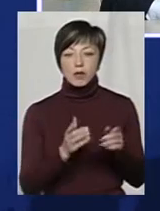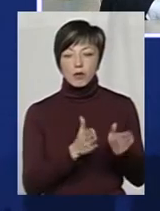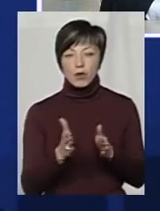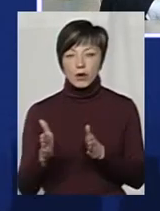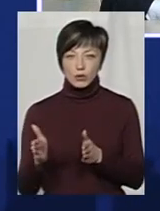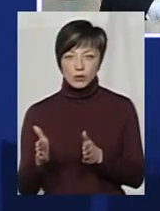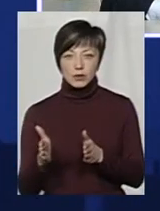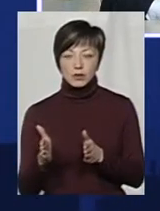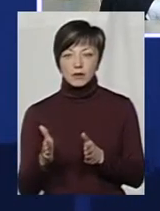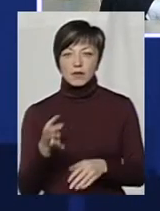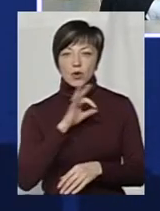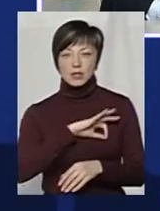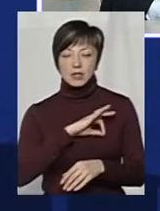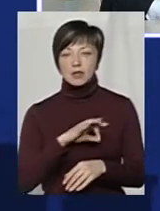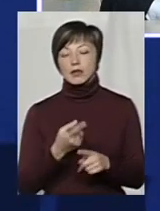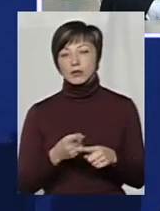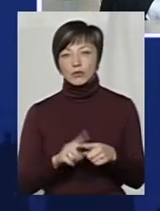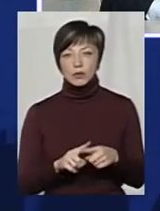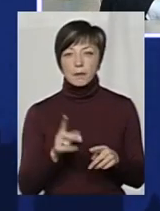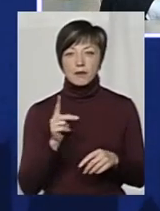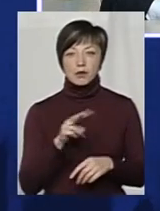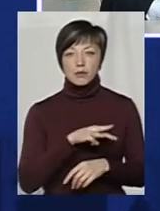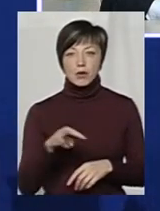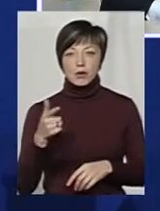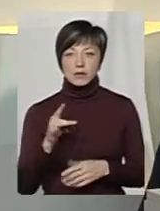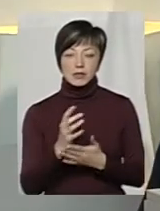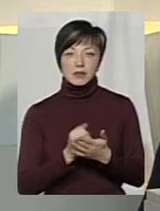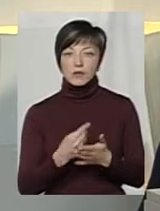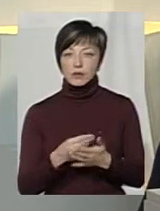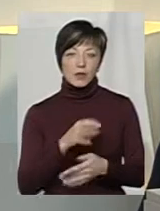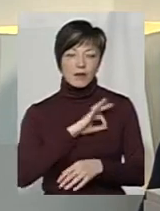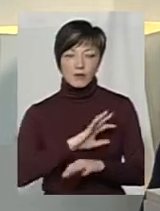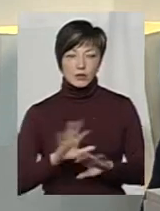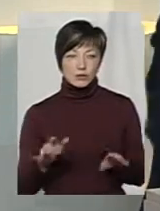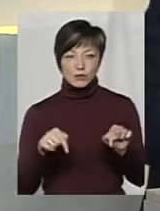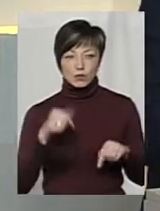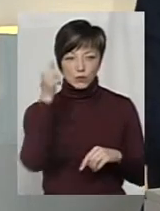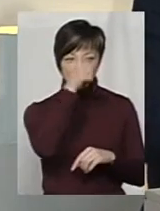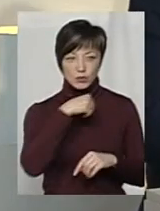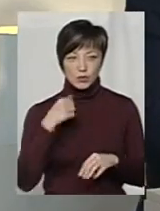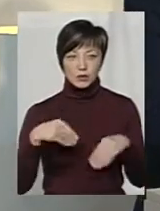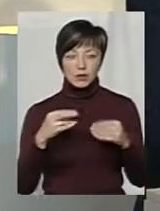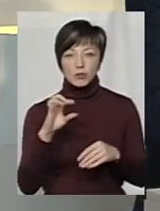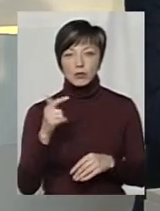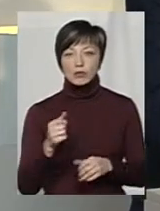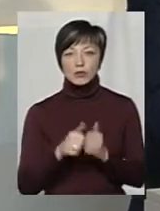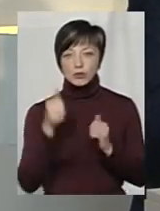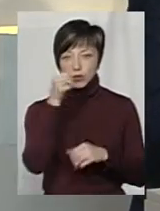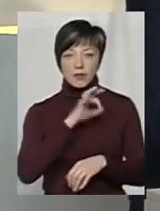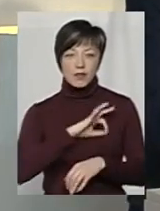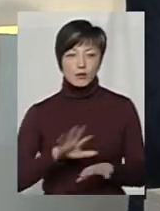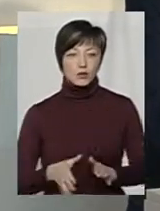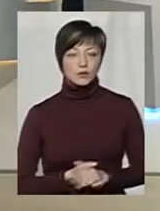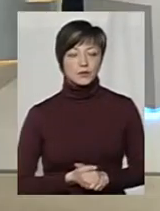його використання. Тому 1,5 мільйона гривень з резервного фонду не використовувалися в цьому році. І дай Бог, щоб вони кожного року не